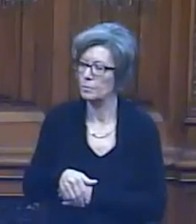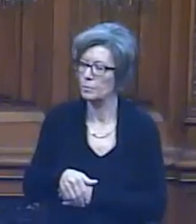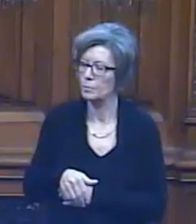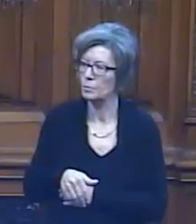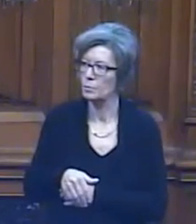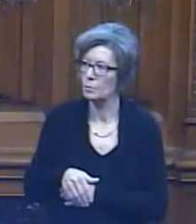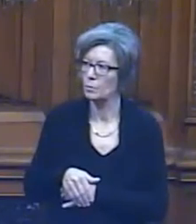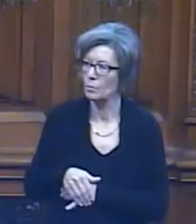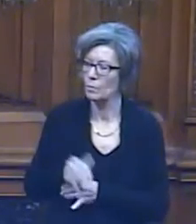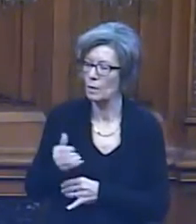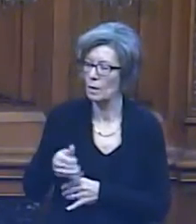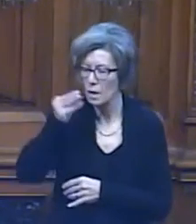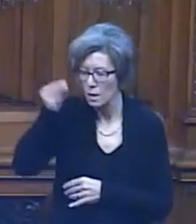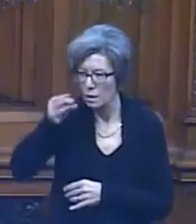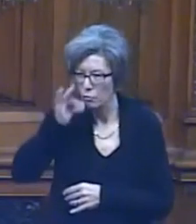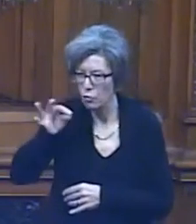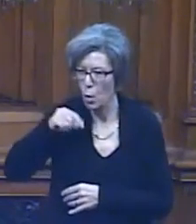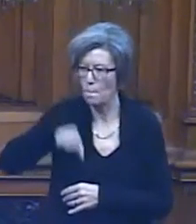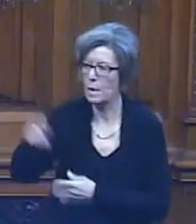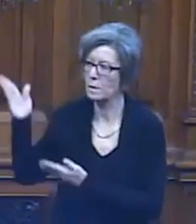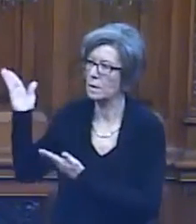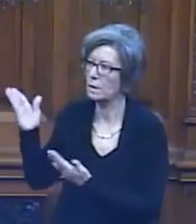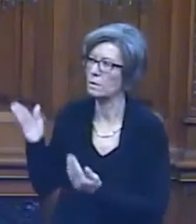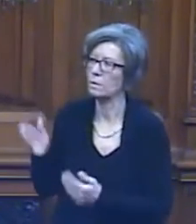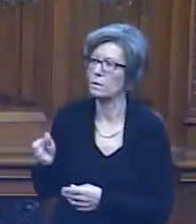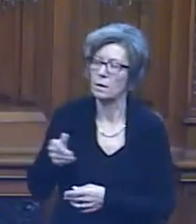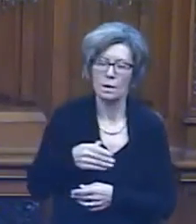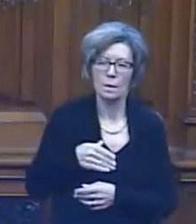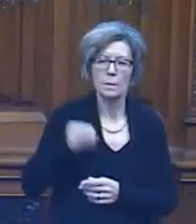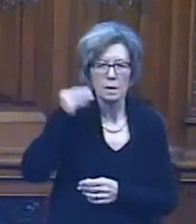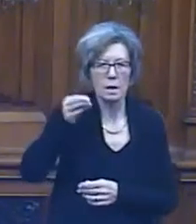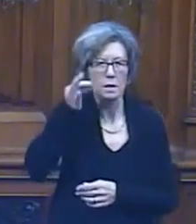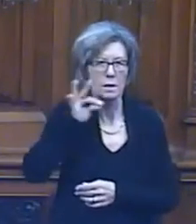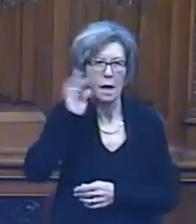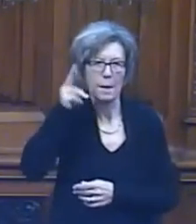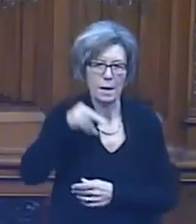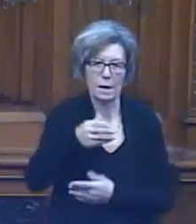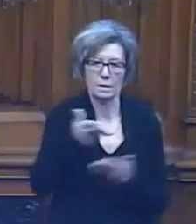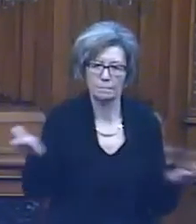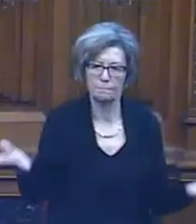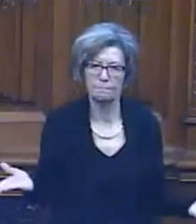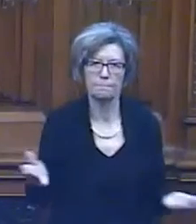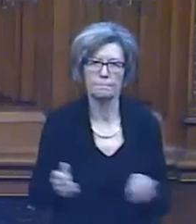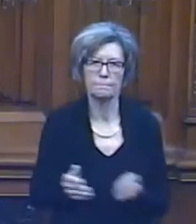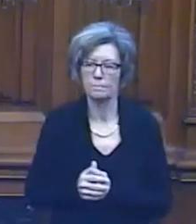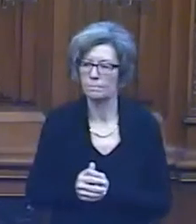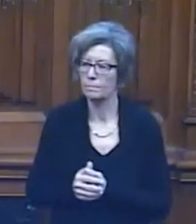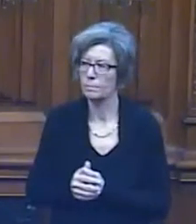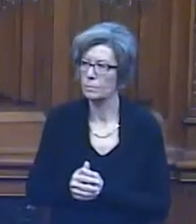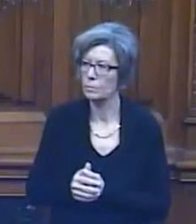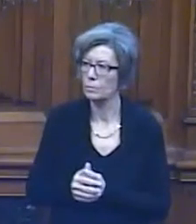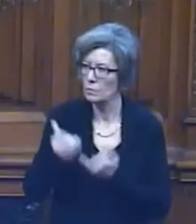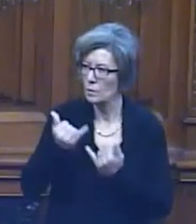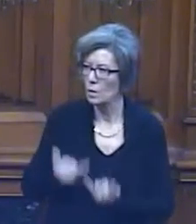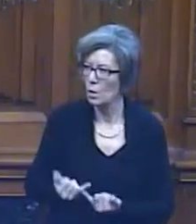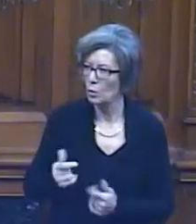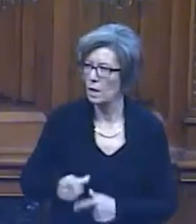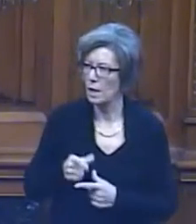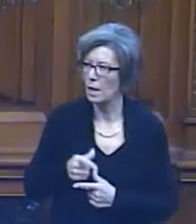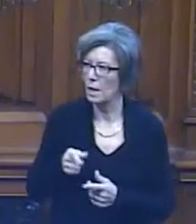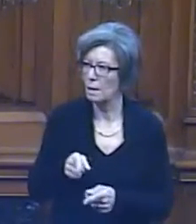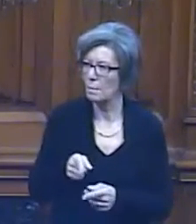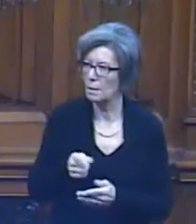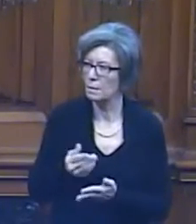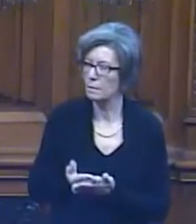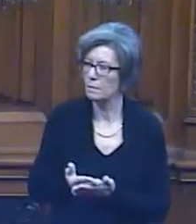Sehr geehrte Frau Präsidentin, meine sehr geehrten Damen und Herren, wir erleben heute